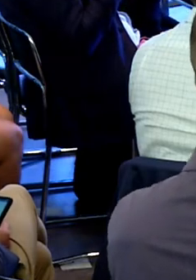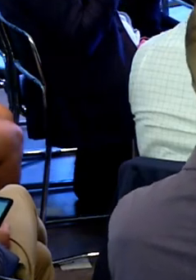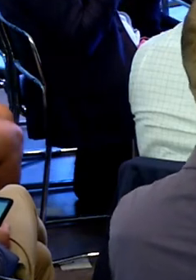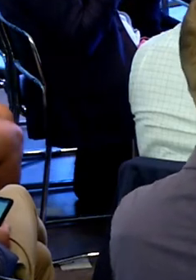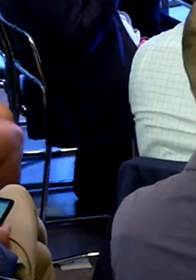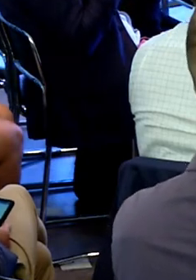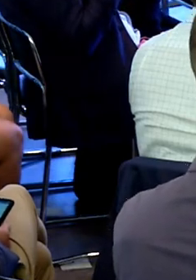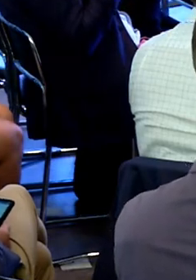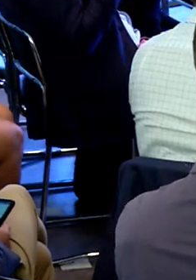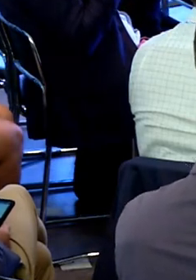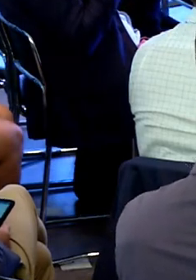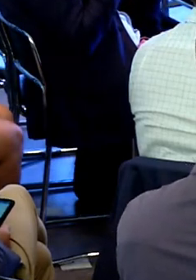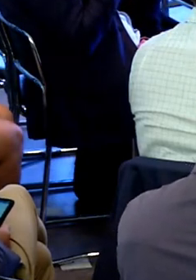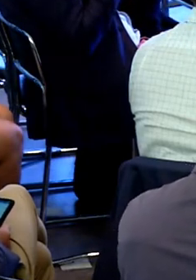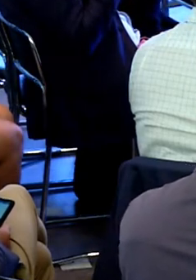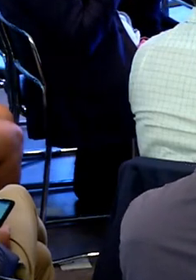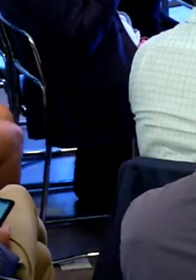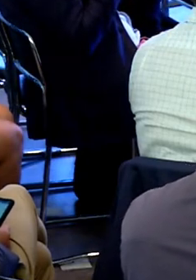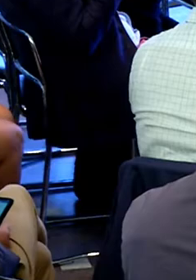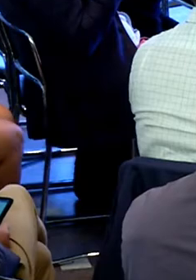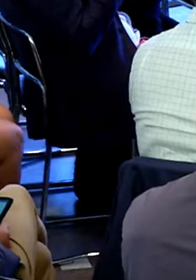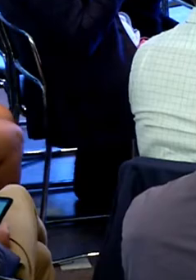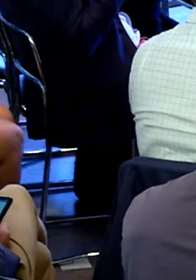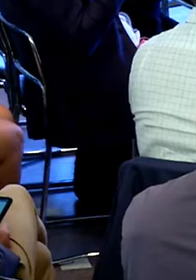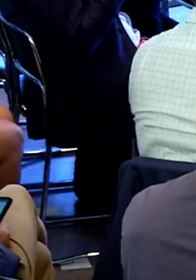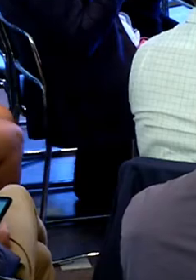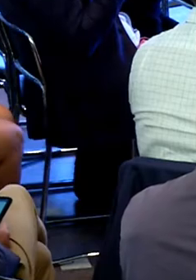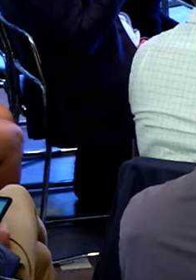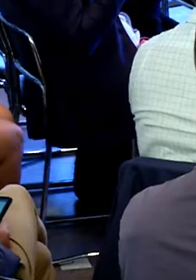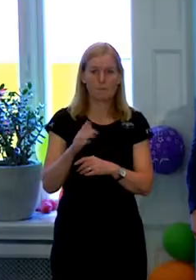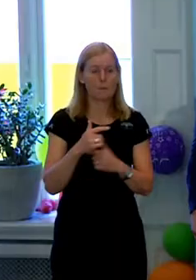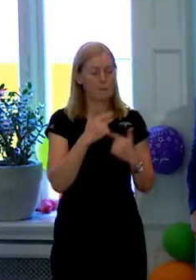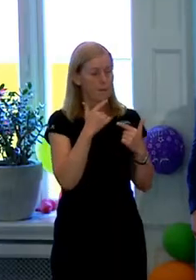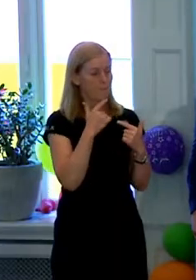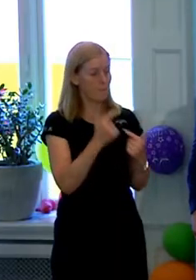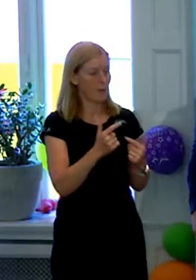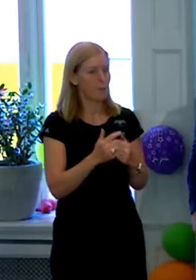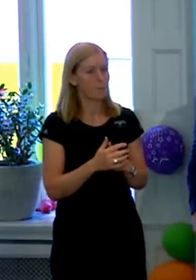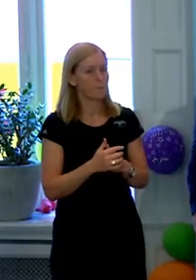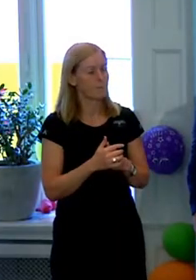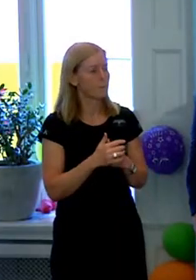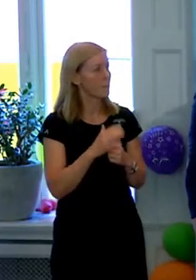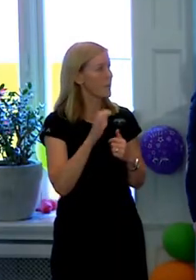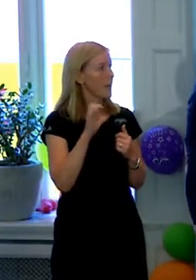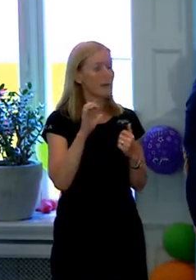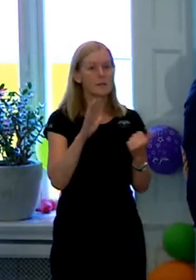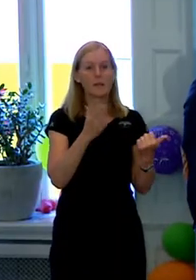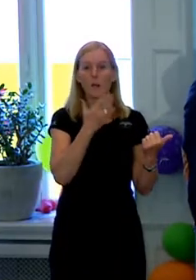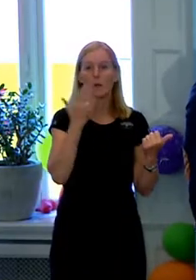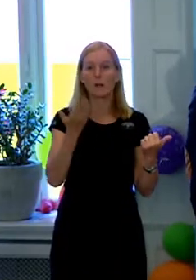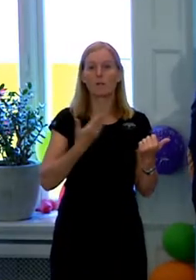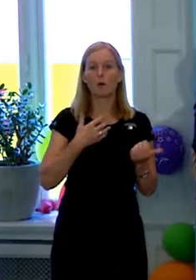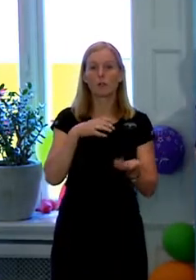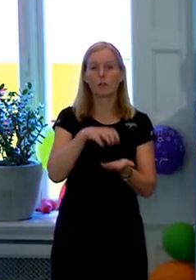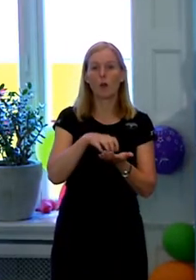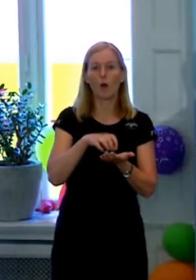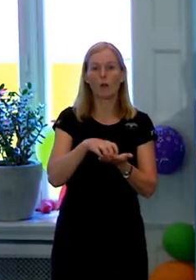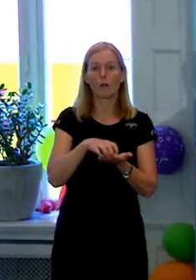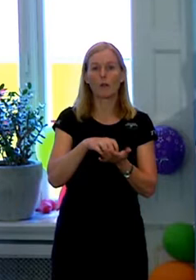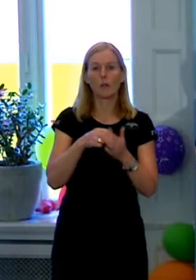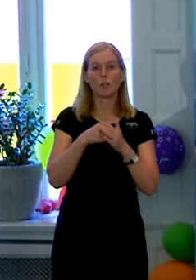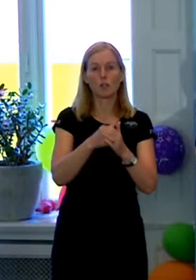så høje, når man åker langt med SJ. Tak. SJ har inte fått stöd från staten på 15